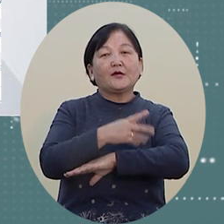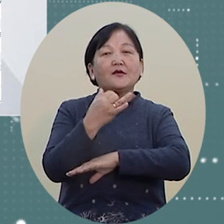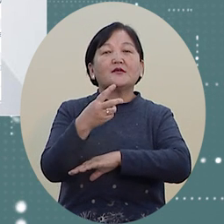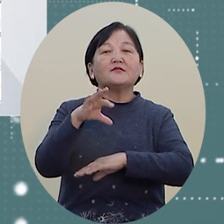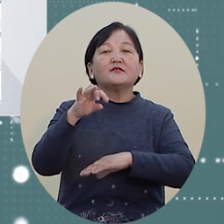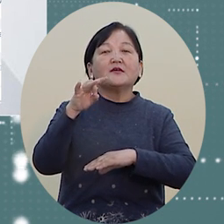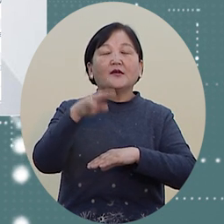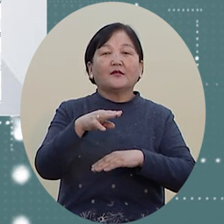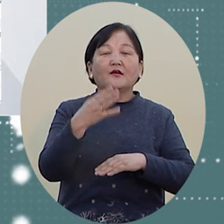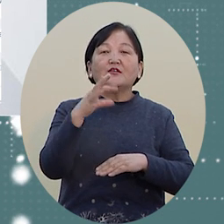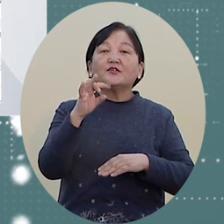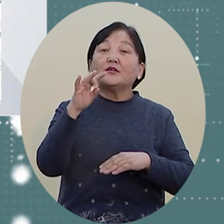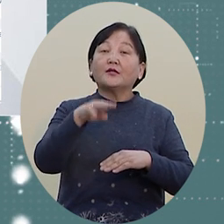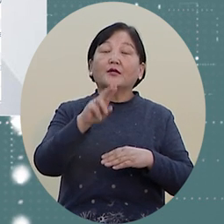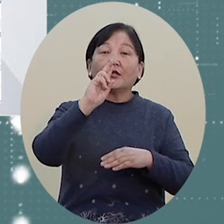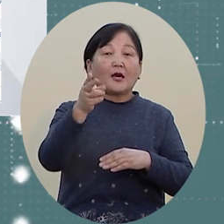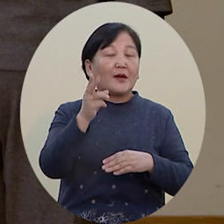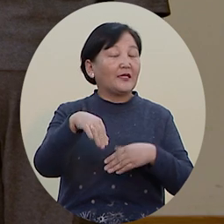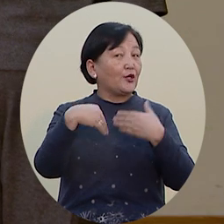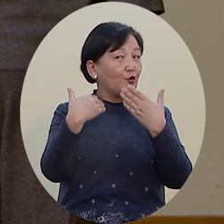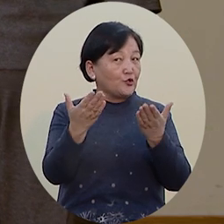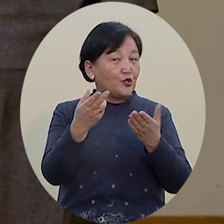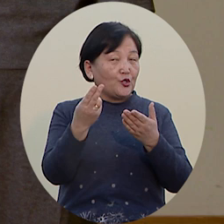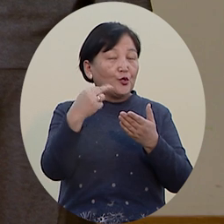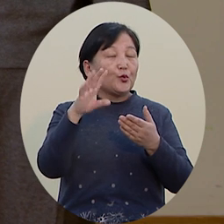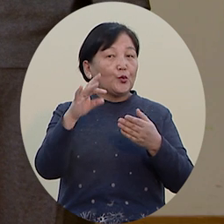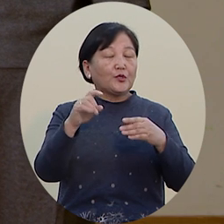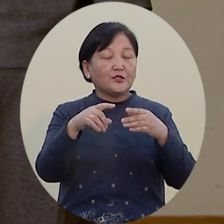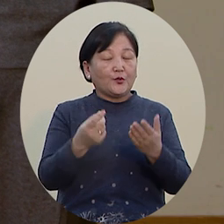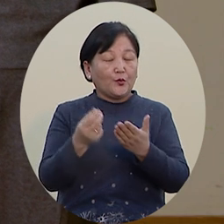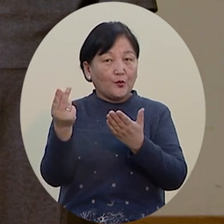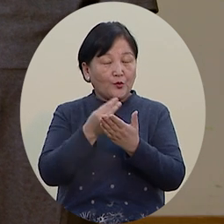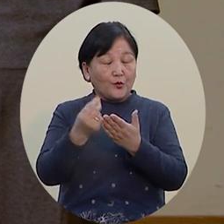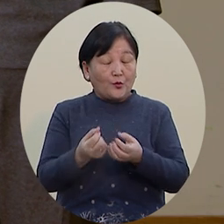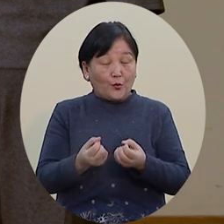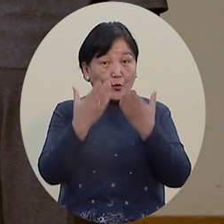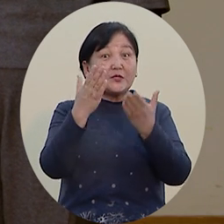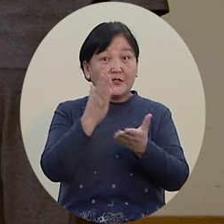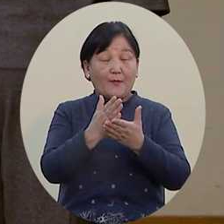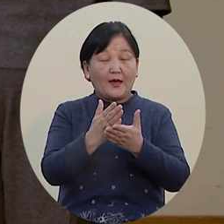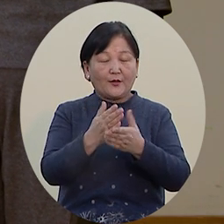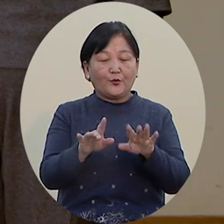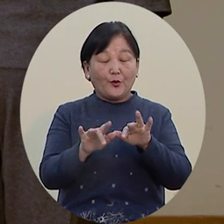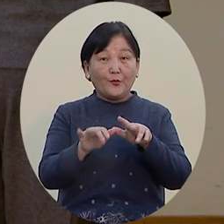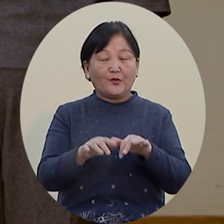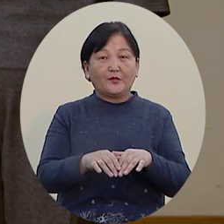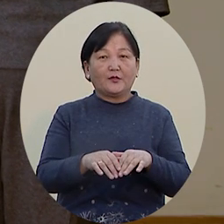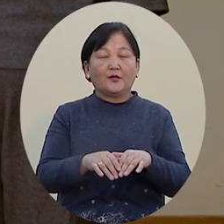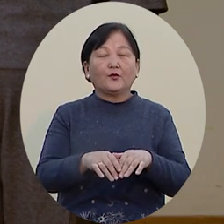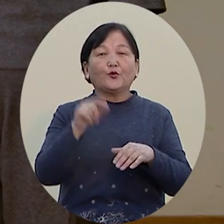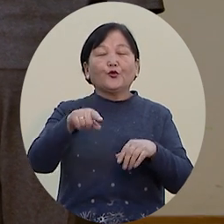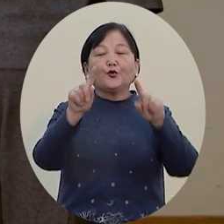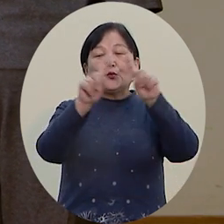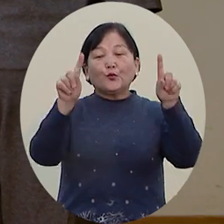инсертсний shapes командыг ашиглан дүрс үүсгэсэн байна. Тэгвэл өнөөдрийн хичээл дээр бол яг нь хүснэгтийг байгуулах